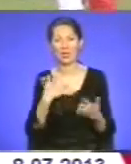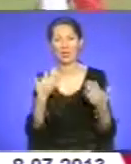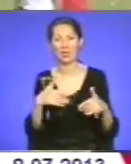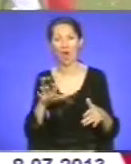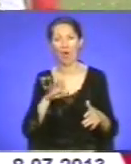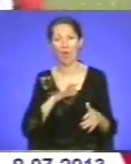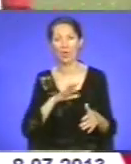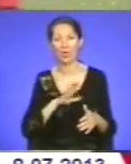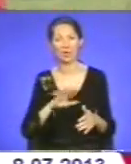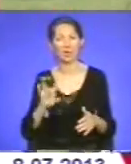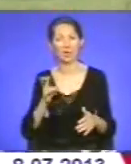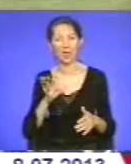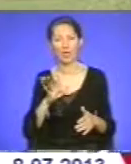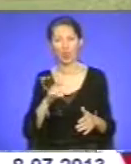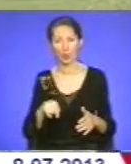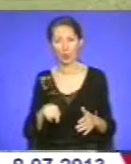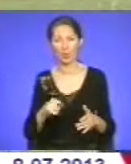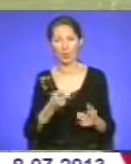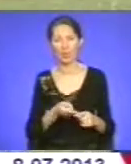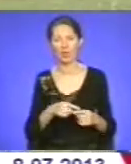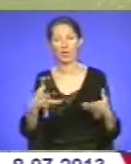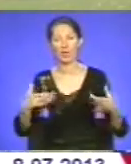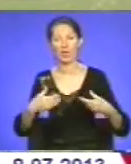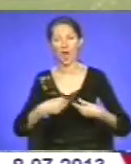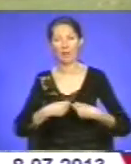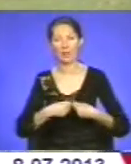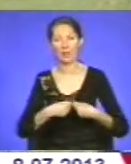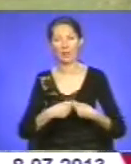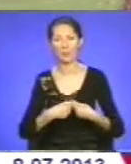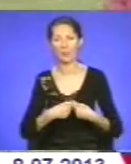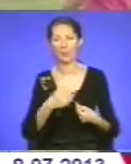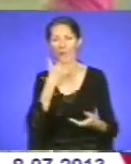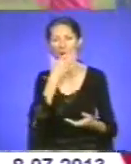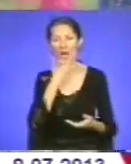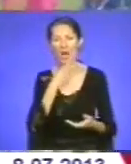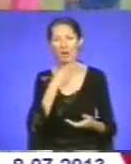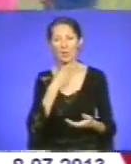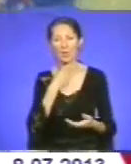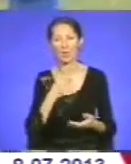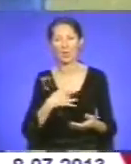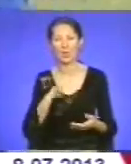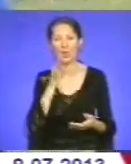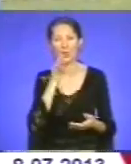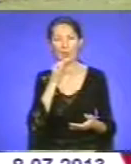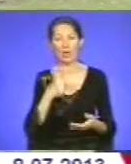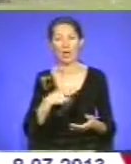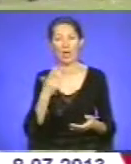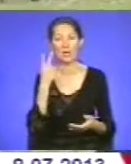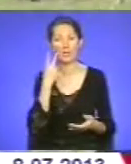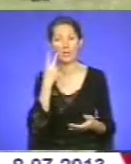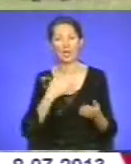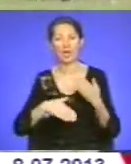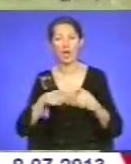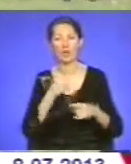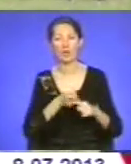бувала і не раз тут. Які враження від цього? Гарне. Мені сподобалося. Я завжди, я і рада, що